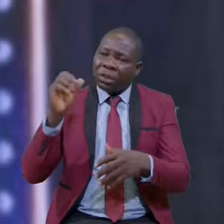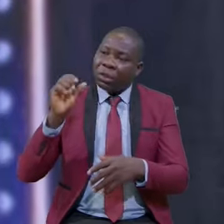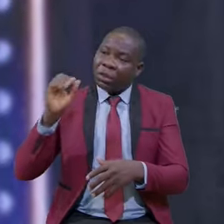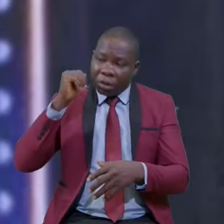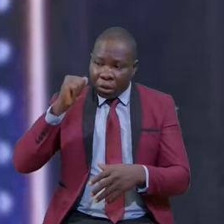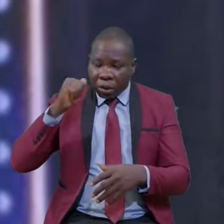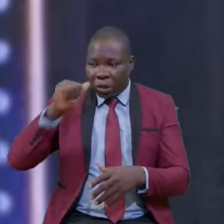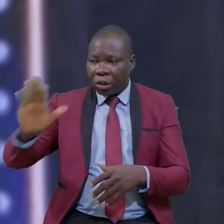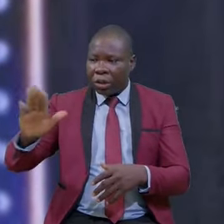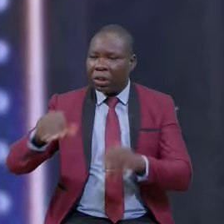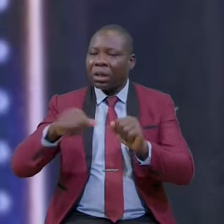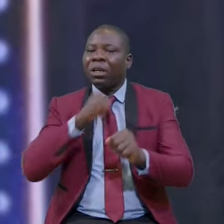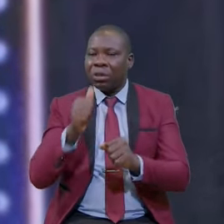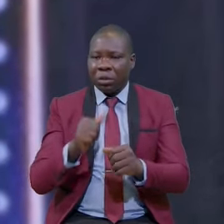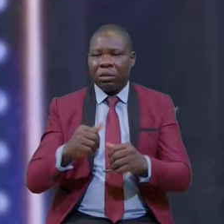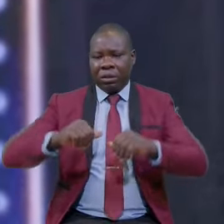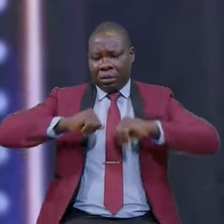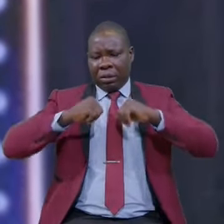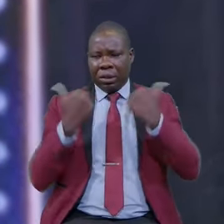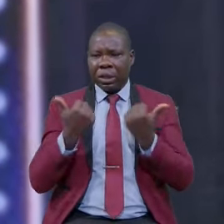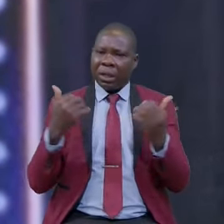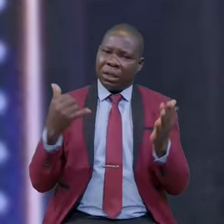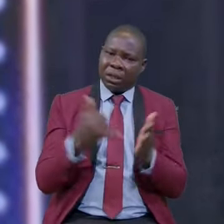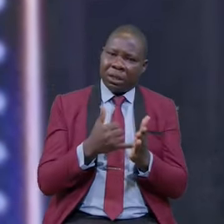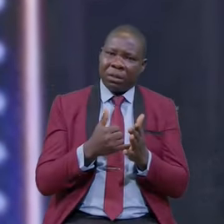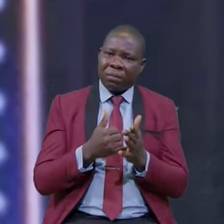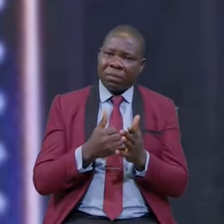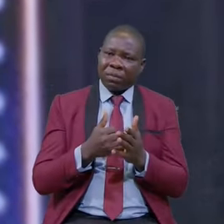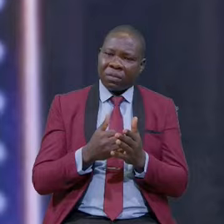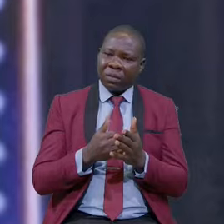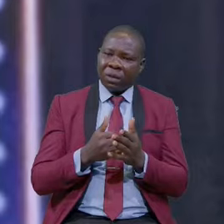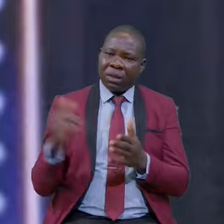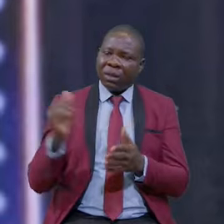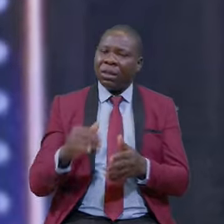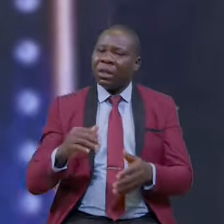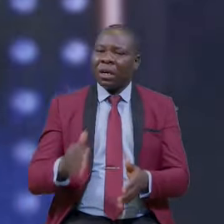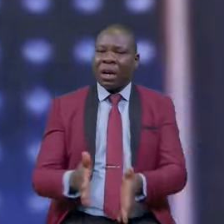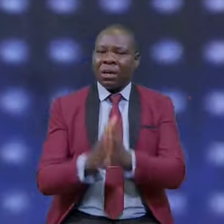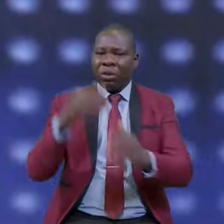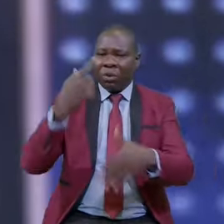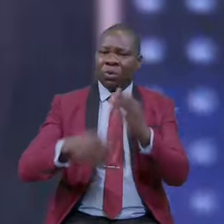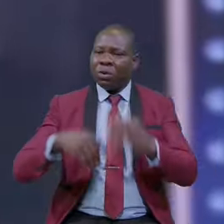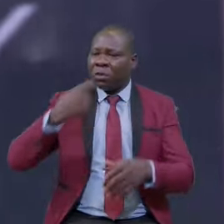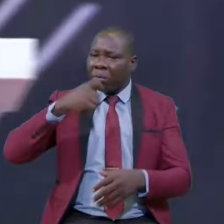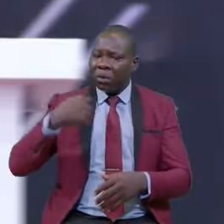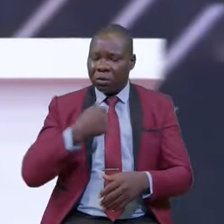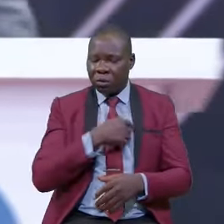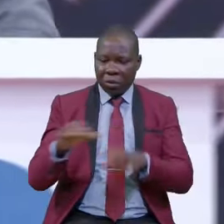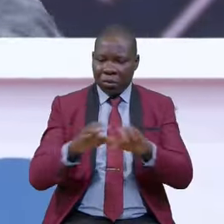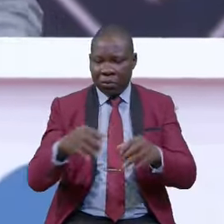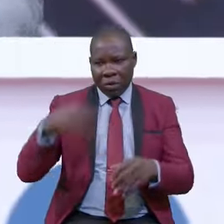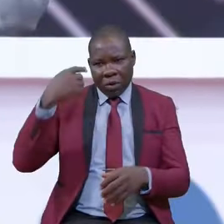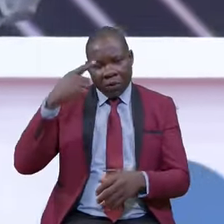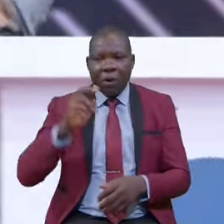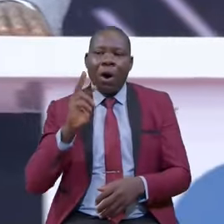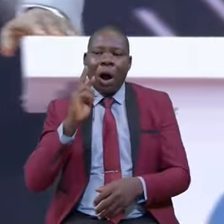femme. Qu'est-ce que toi tu dis? Il a dit, il n'a rien dit. Il continue à écrire par terre. Parfois, nous disons,